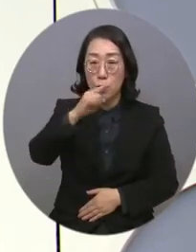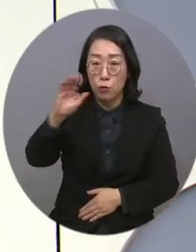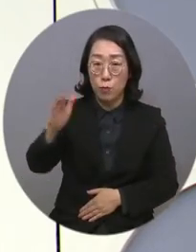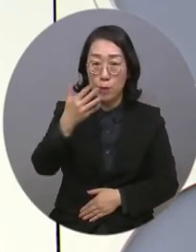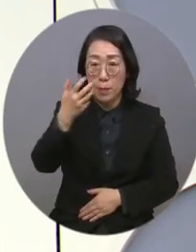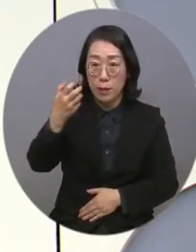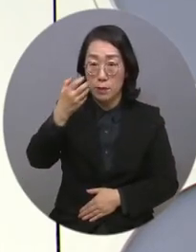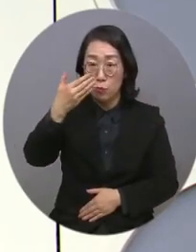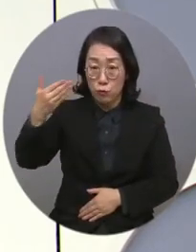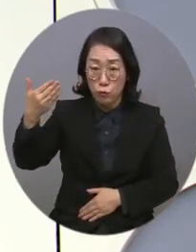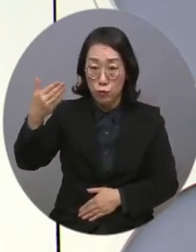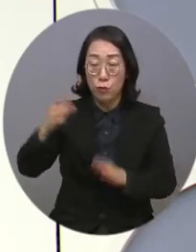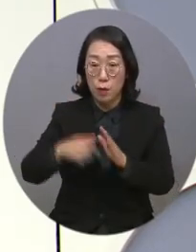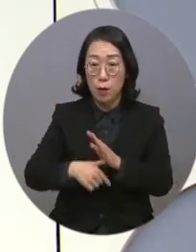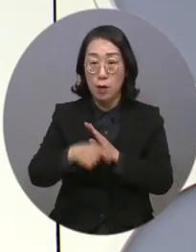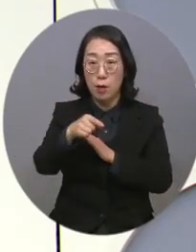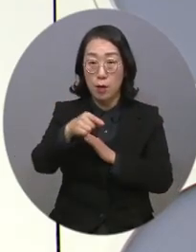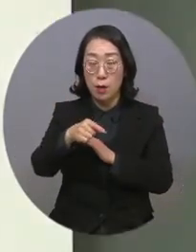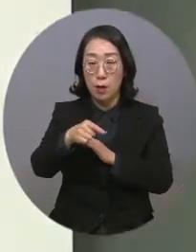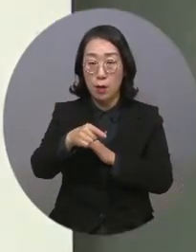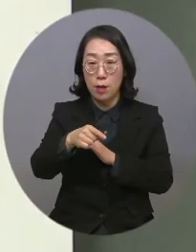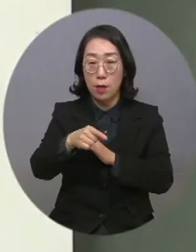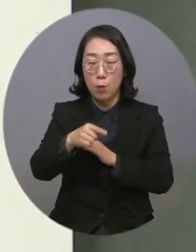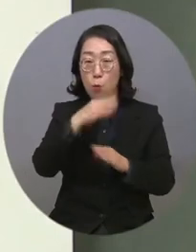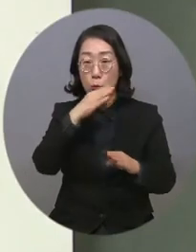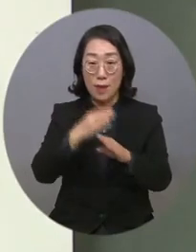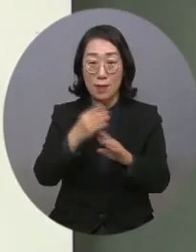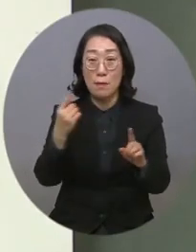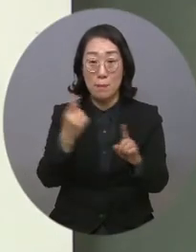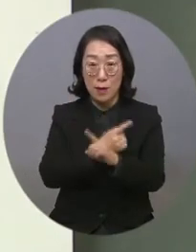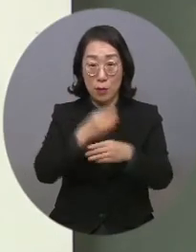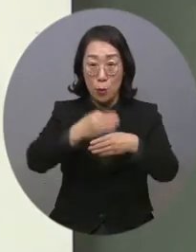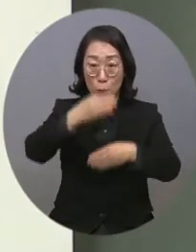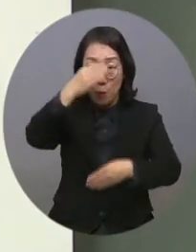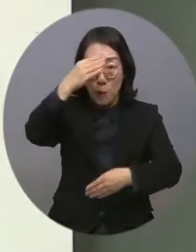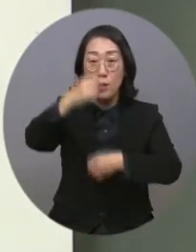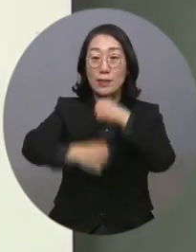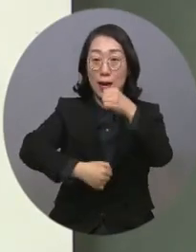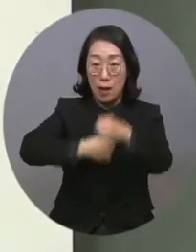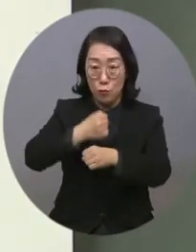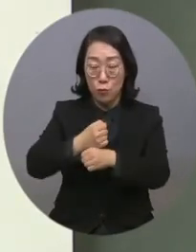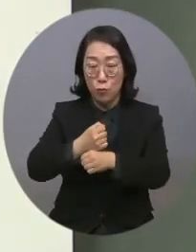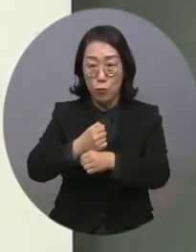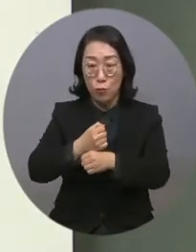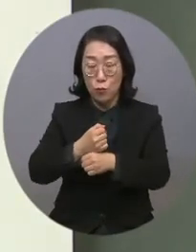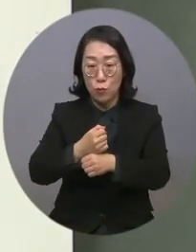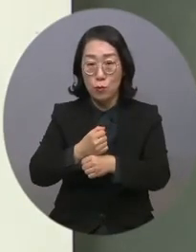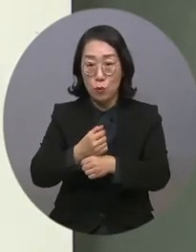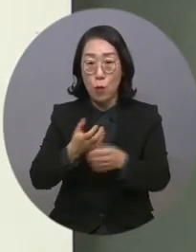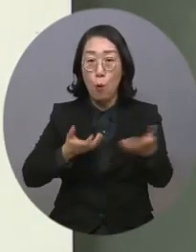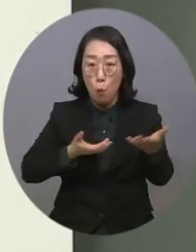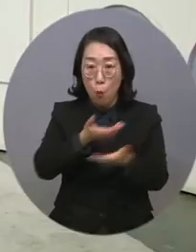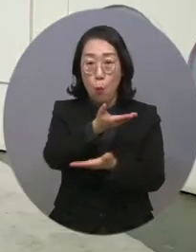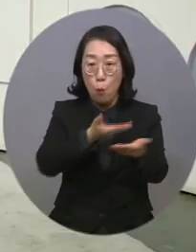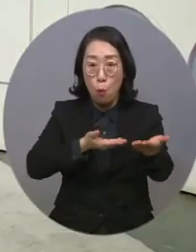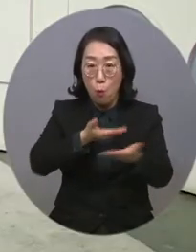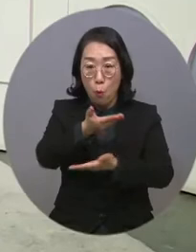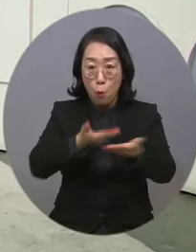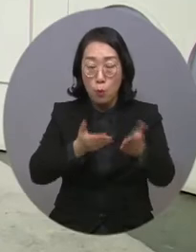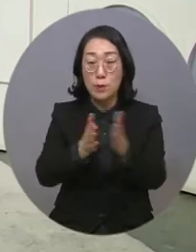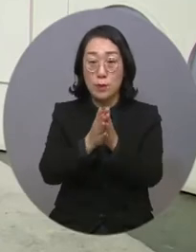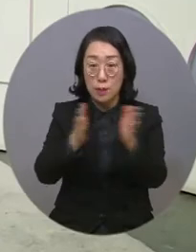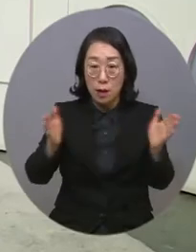1989년도에 공산주의 국가가 이렇게 자유화되고 90년도부터 약간 자유롭게 우리가 왔다 갈 수 있어요. 개방이 돼버렸죠. 예, 천만 다행이었어요. 그래서